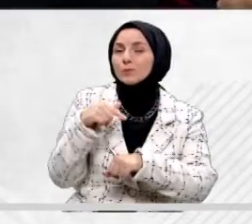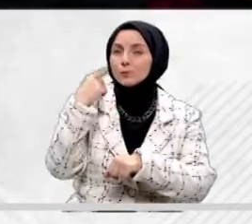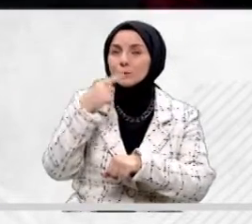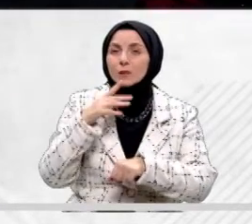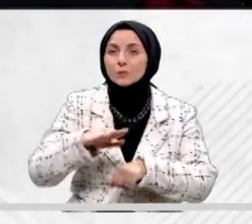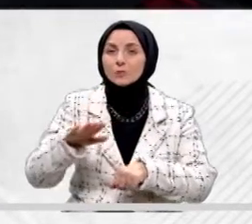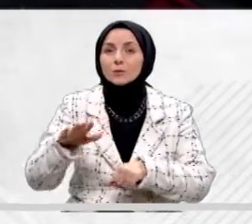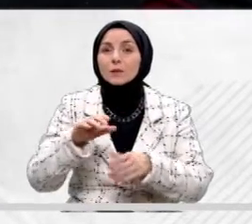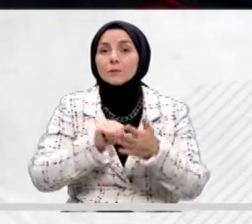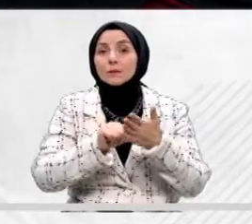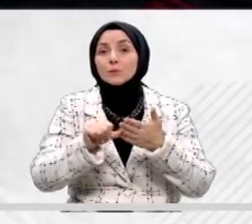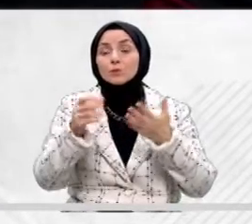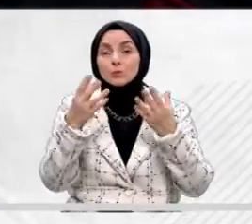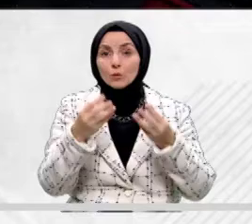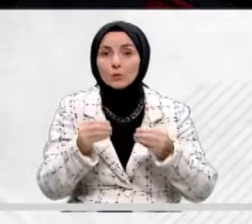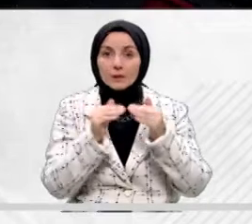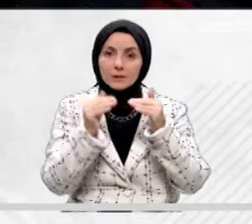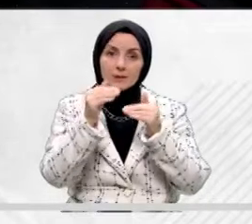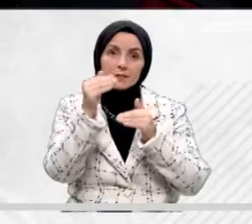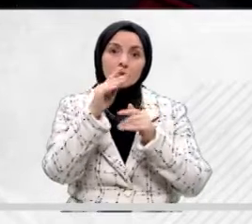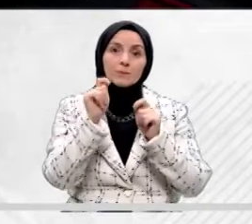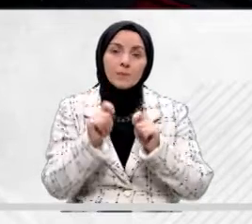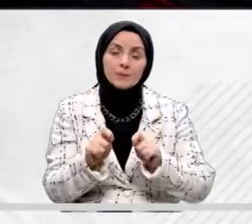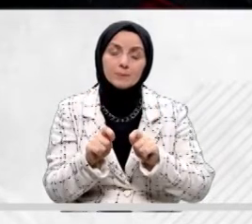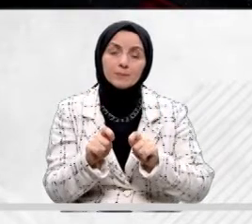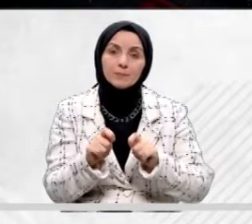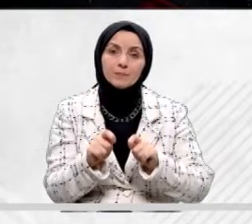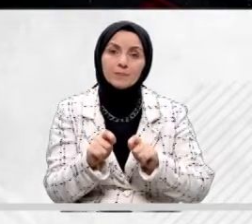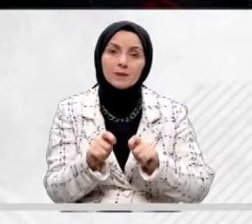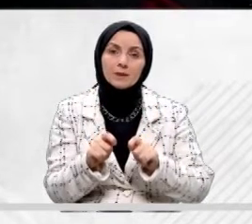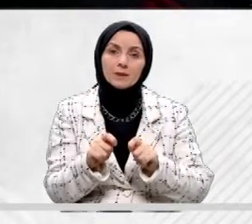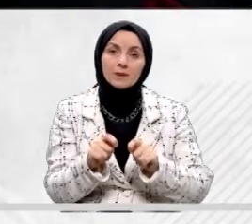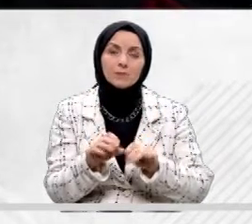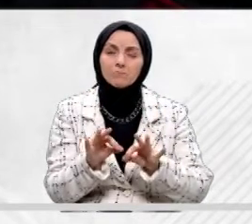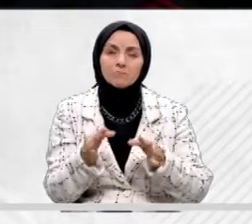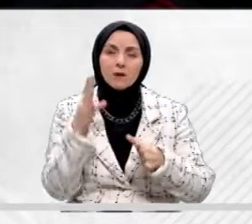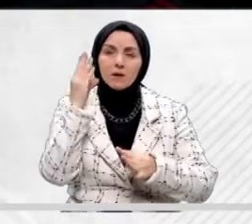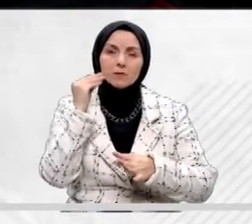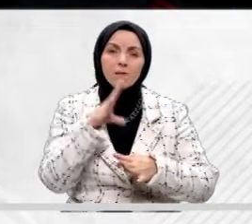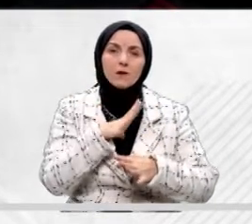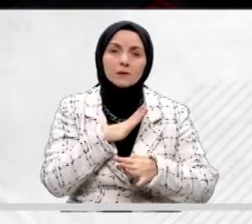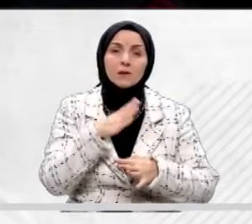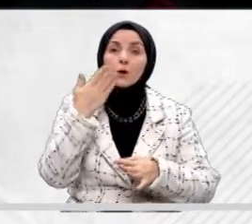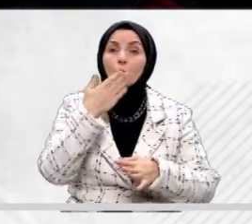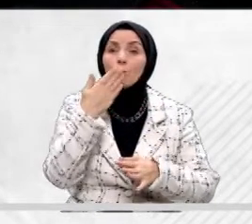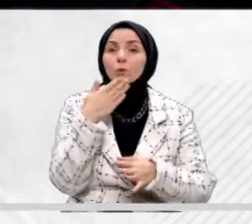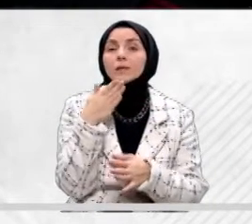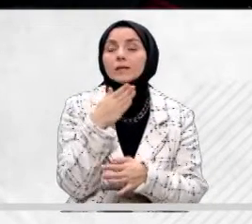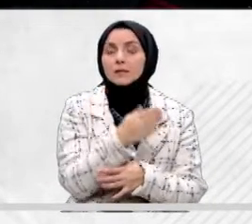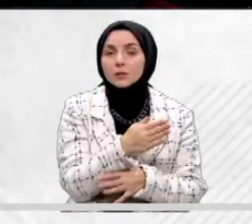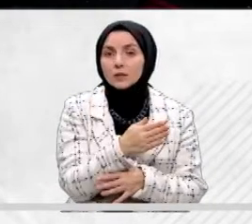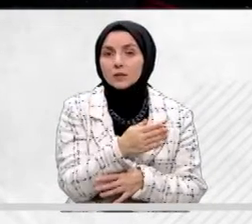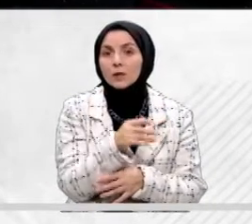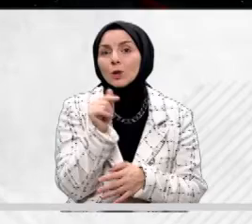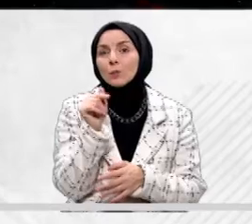olarak yetiştirelim bütün bütün parça olarak parçadan gidiyoruz Ne demek bu okula gideceğini bunun